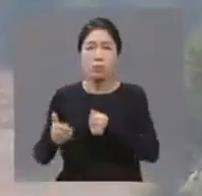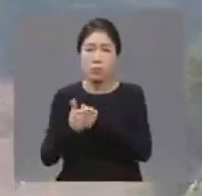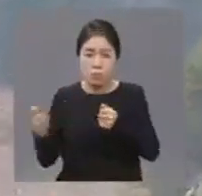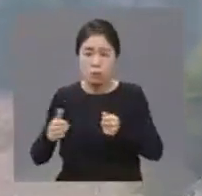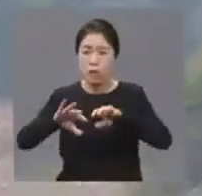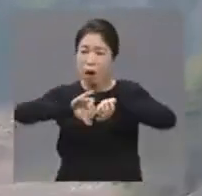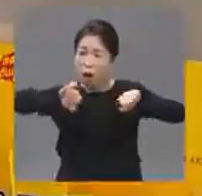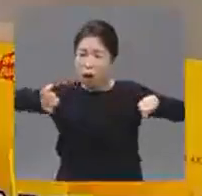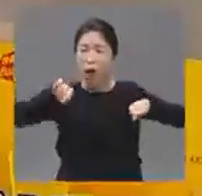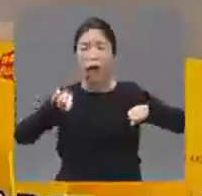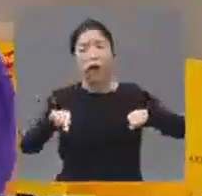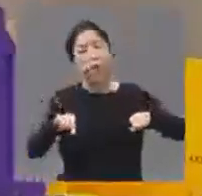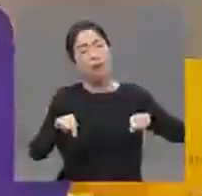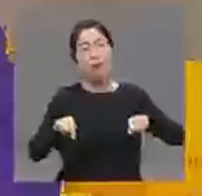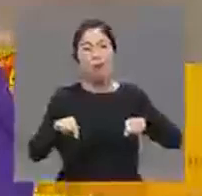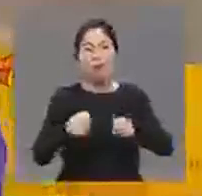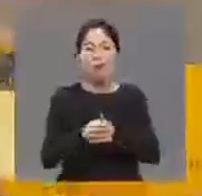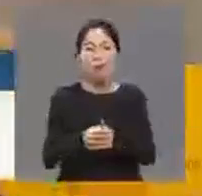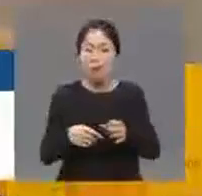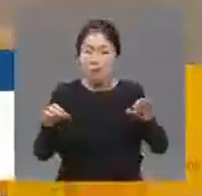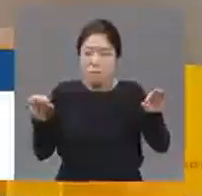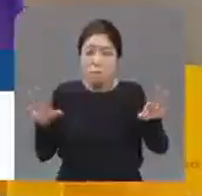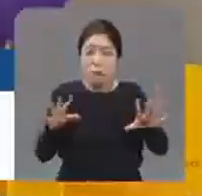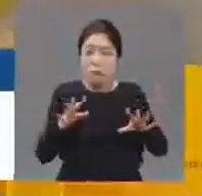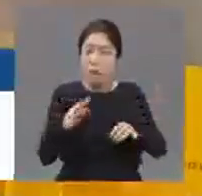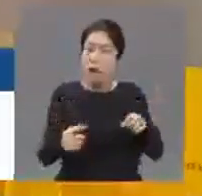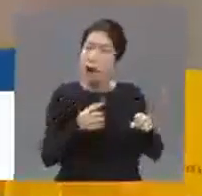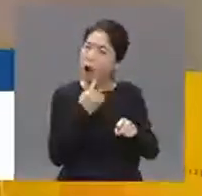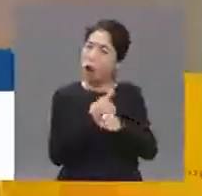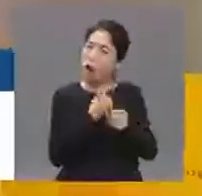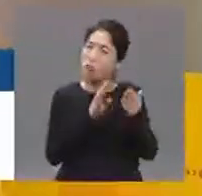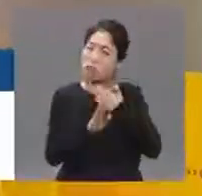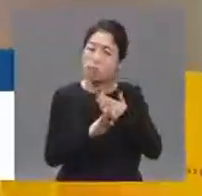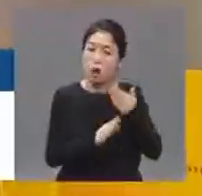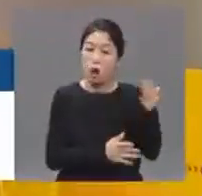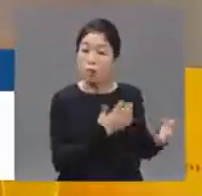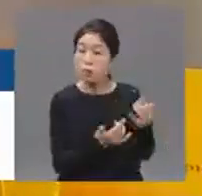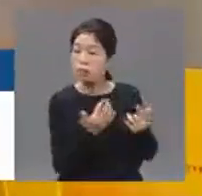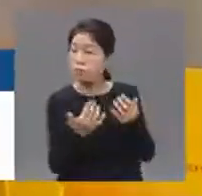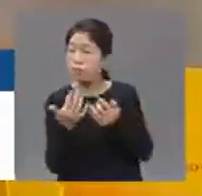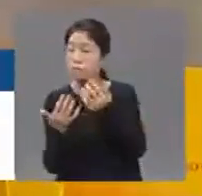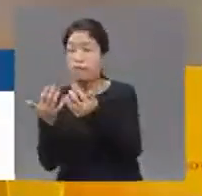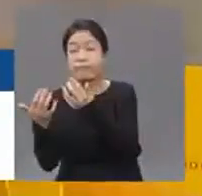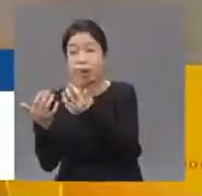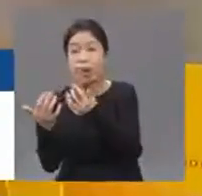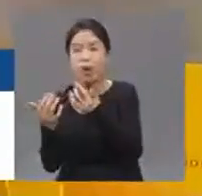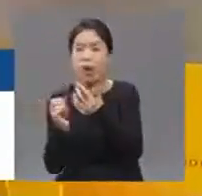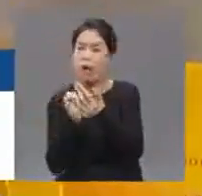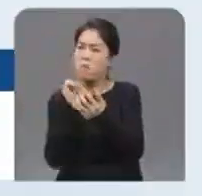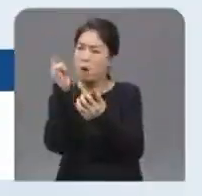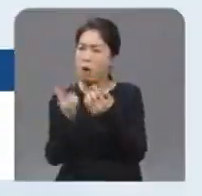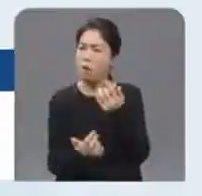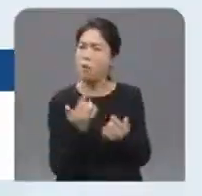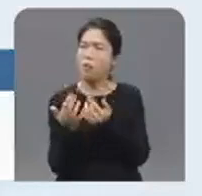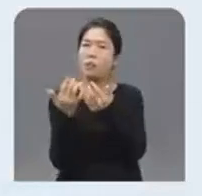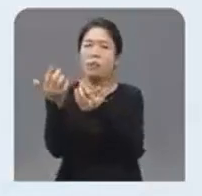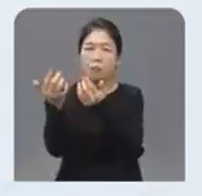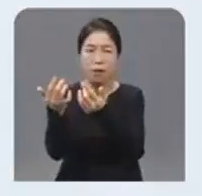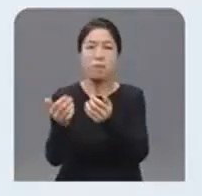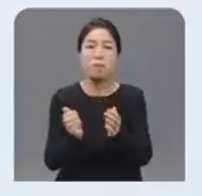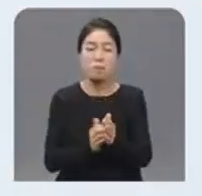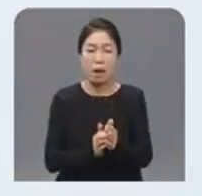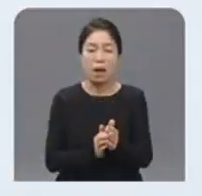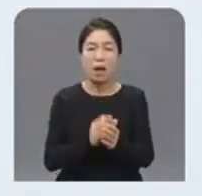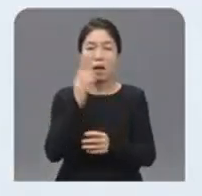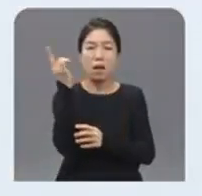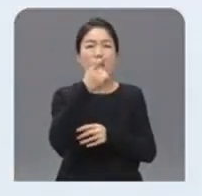띄게 줄었고 순식간에 한 시간이 되었는가 불이 저까지 가버렸어. 아, 저 산까지 가버렸어. 헬기로